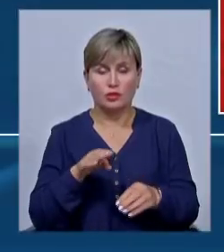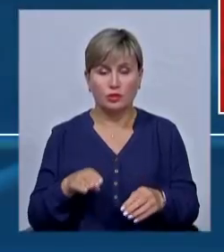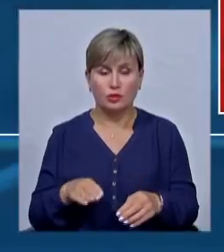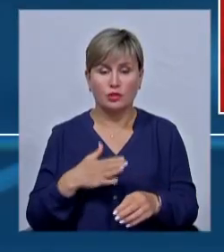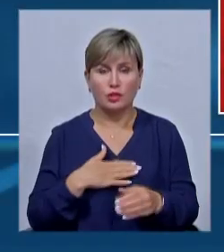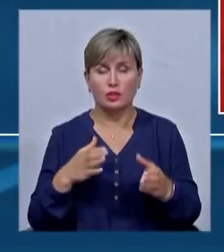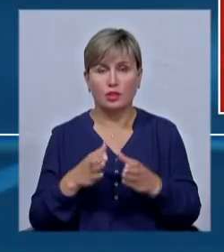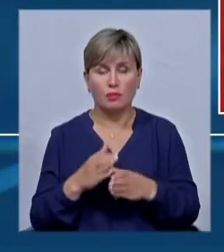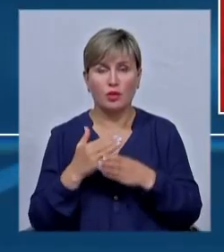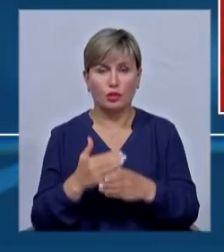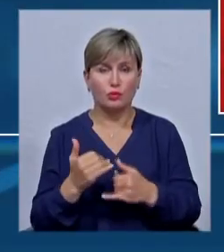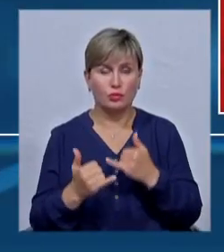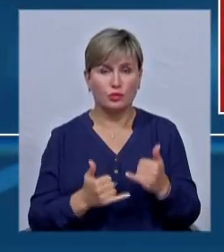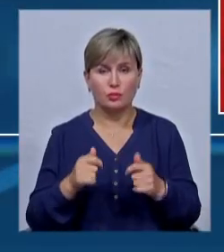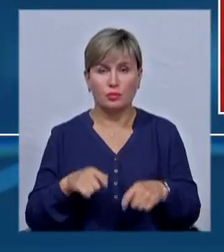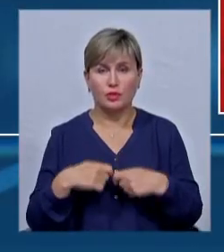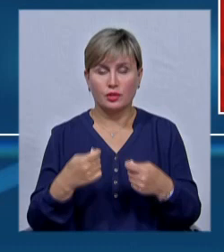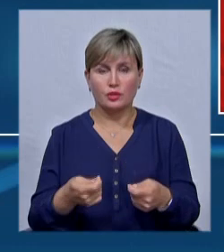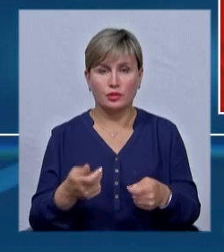оказывают услуги